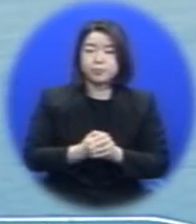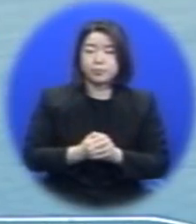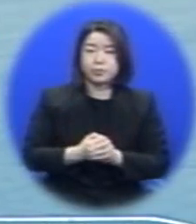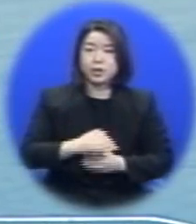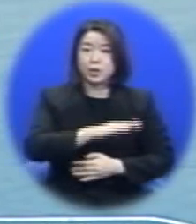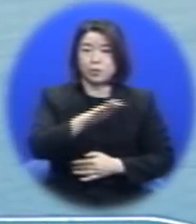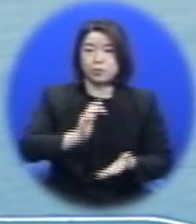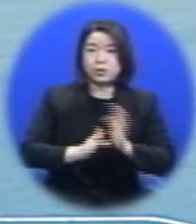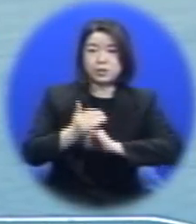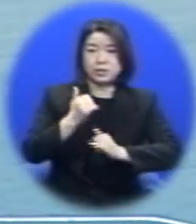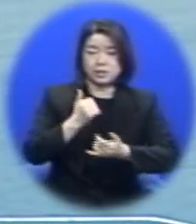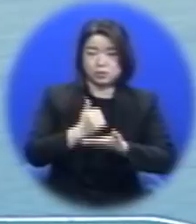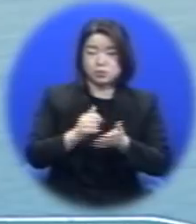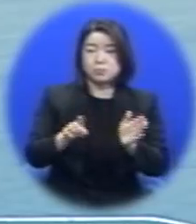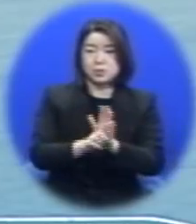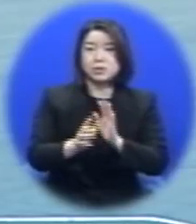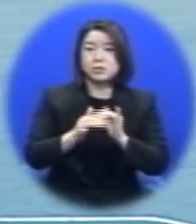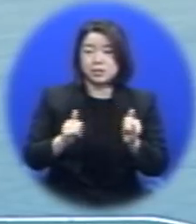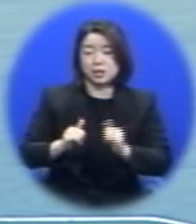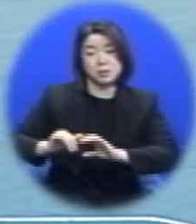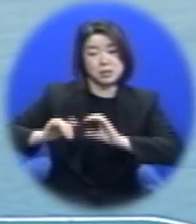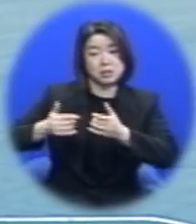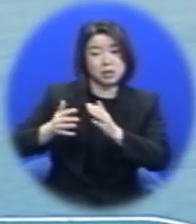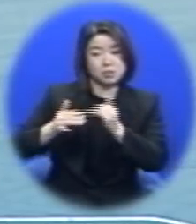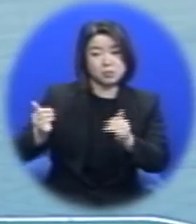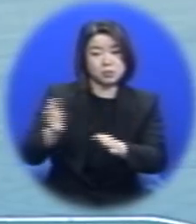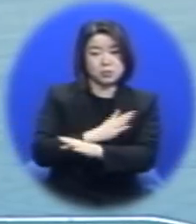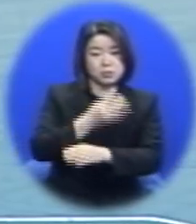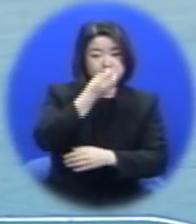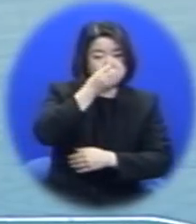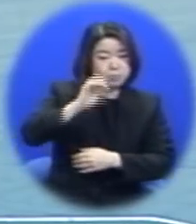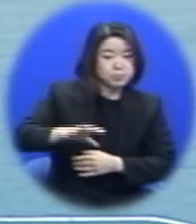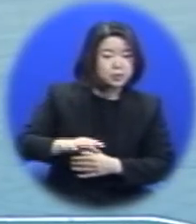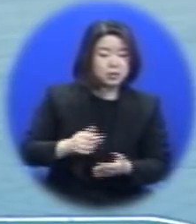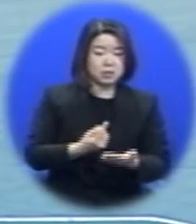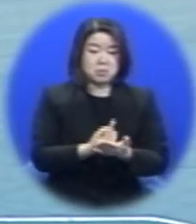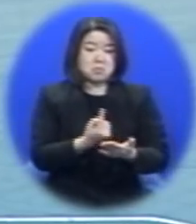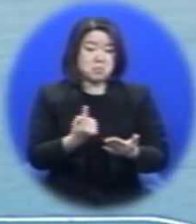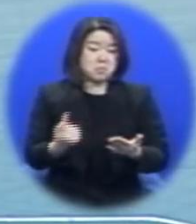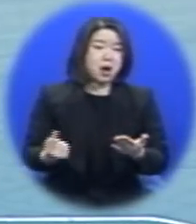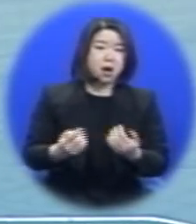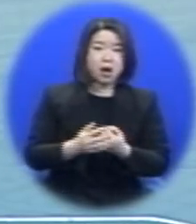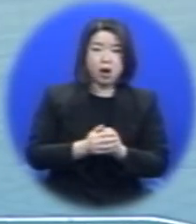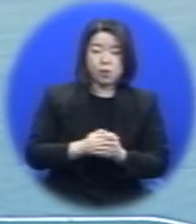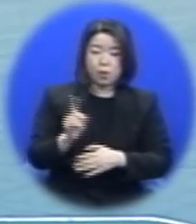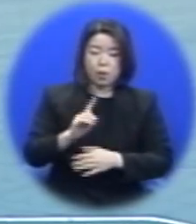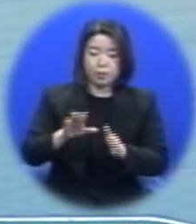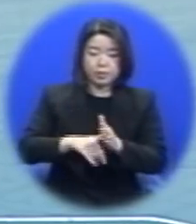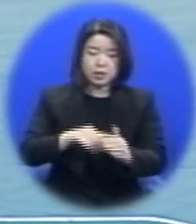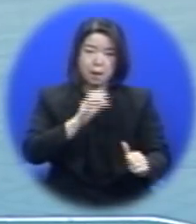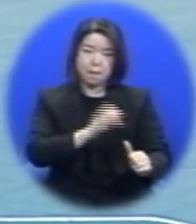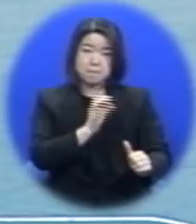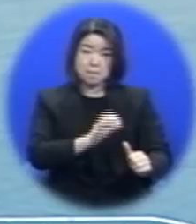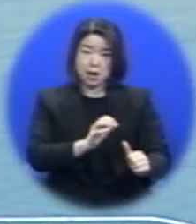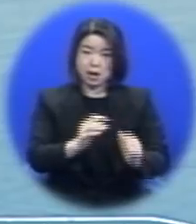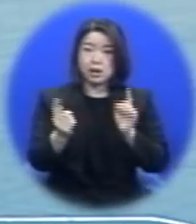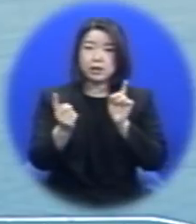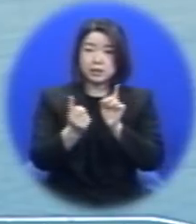동안 사람들로부터 무시당하기도 하고 때때로는 따돌림도 당하고 어떤 때는 핍박을